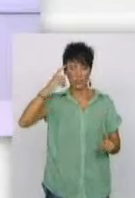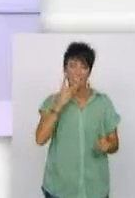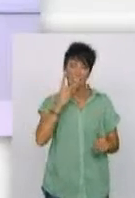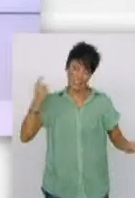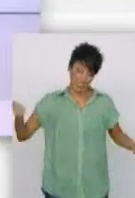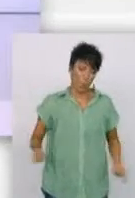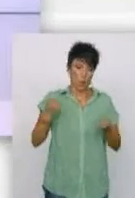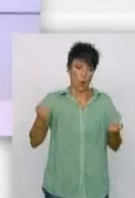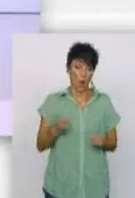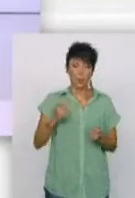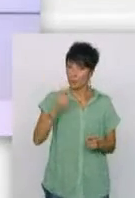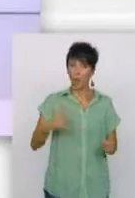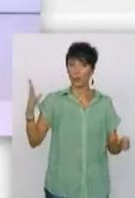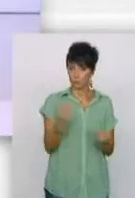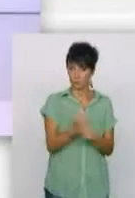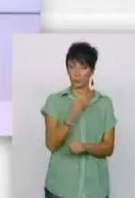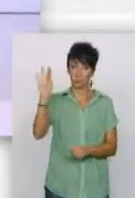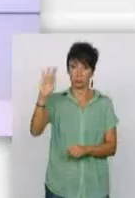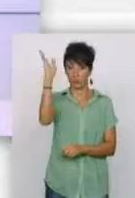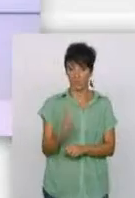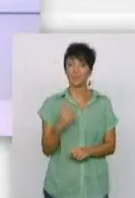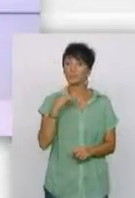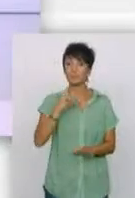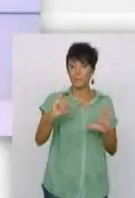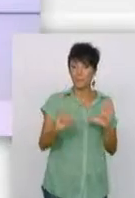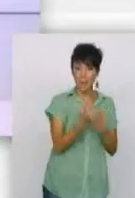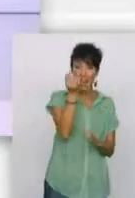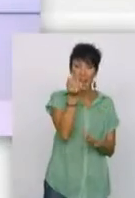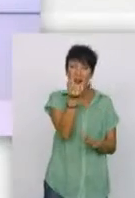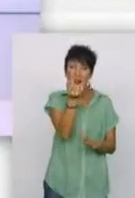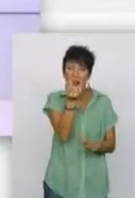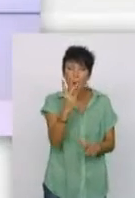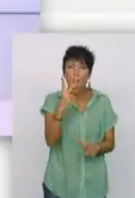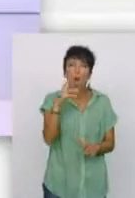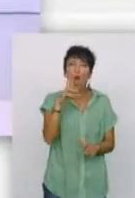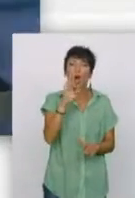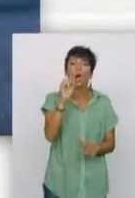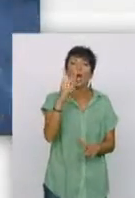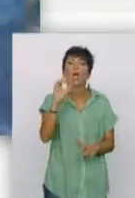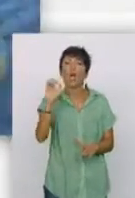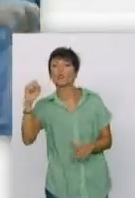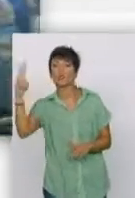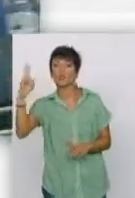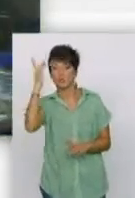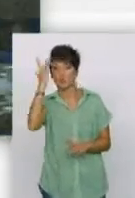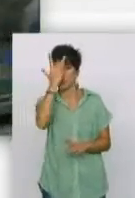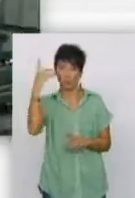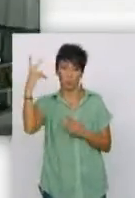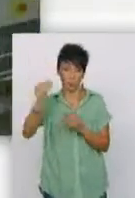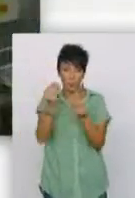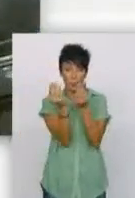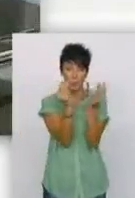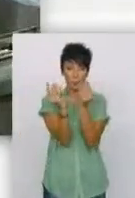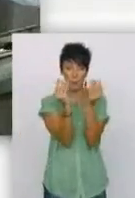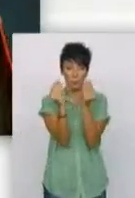δουλειά κερδίζει το στοίχημα με την κρίση. Παράγει μέλι με Κρόκο Κοζάνης, το οποίο γίνεται ανάρπαστο στο εξωτερικό. Ένας νέος επιχειρηματίας κατάφερε